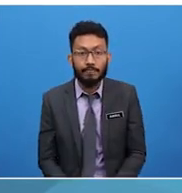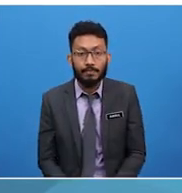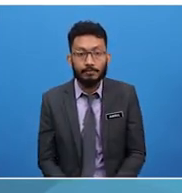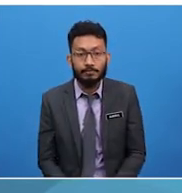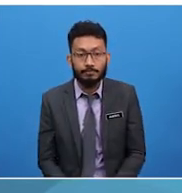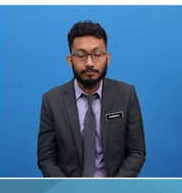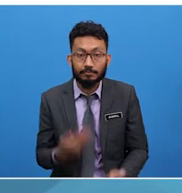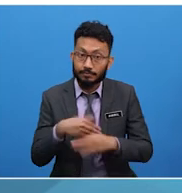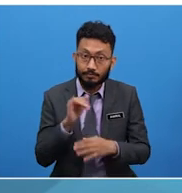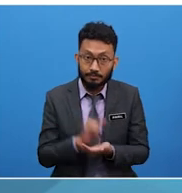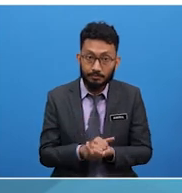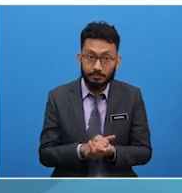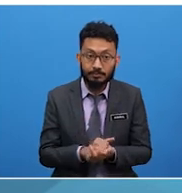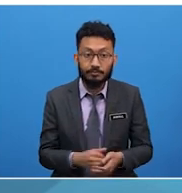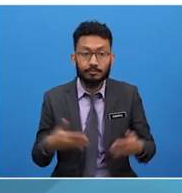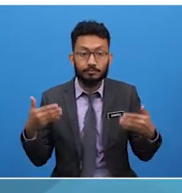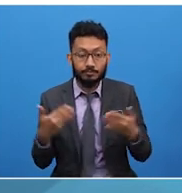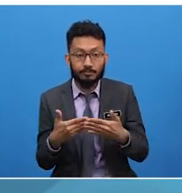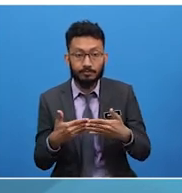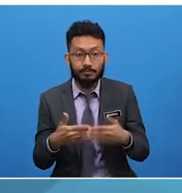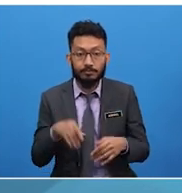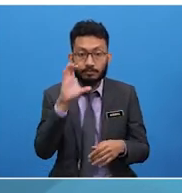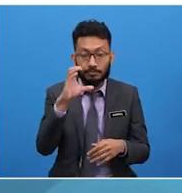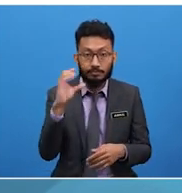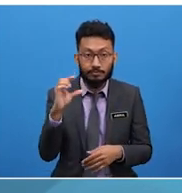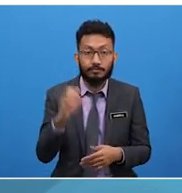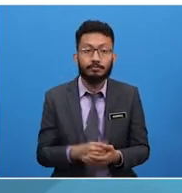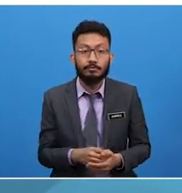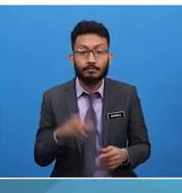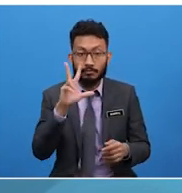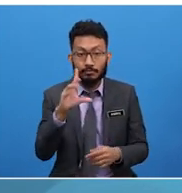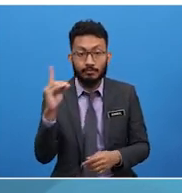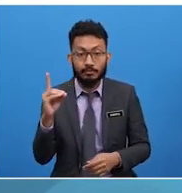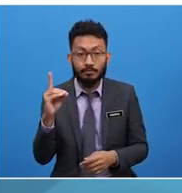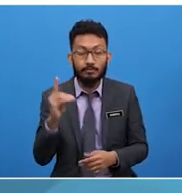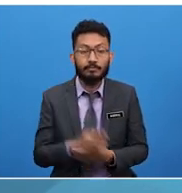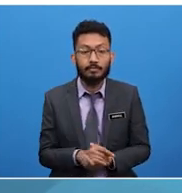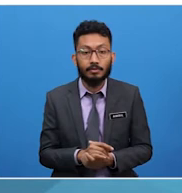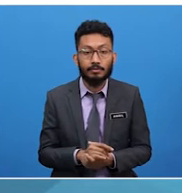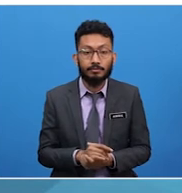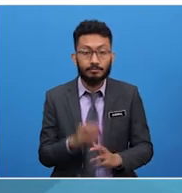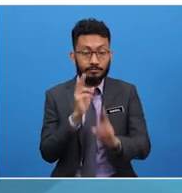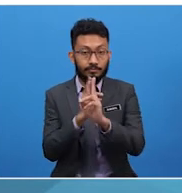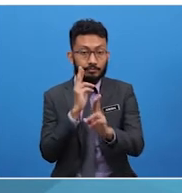Kemudian, sambungkan titik C ke titik D di garisan pinggang.